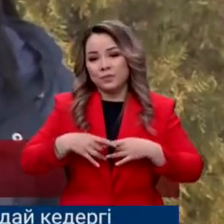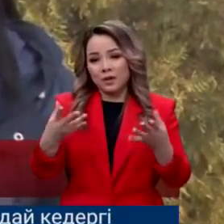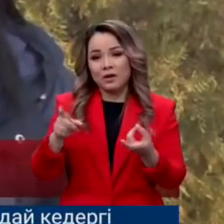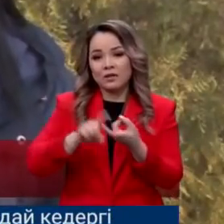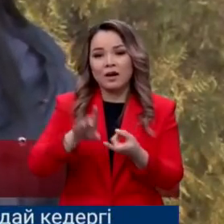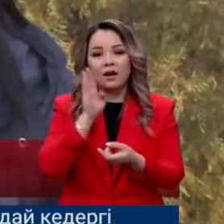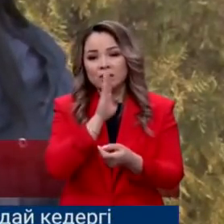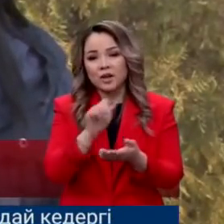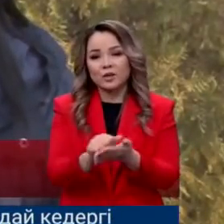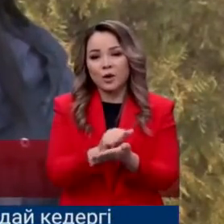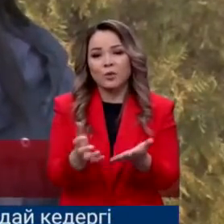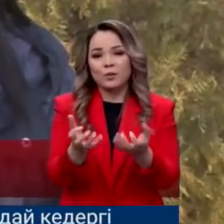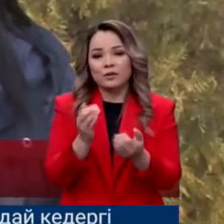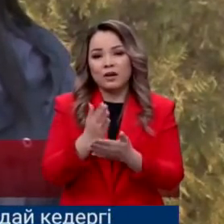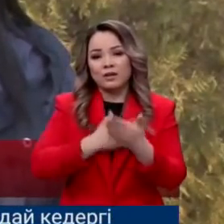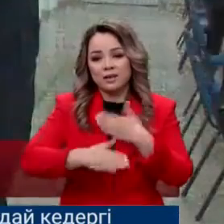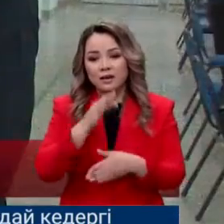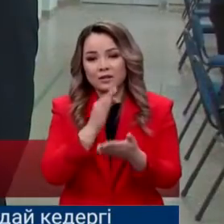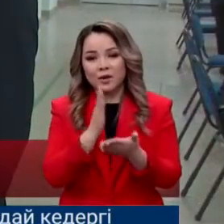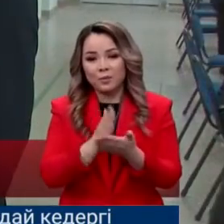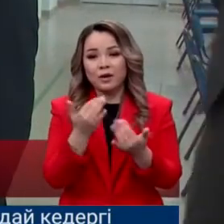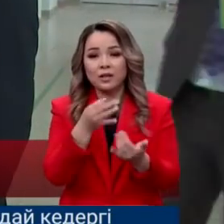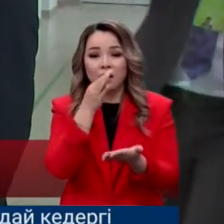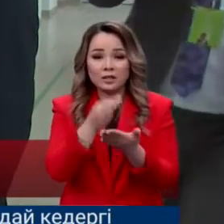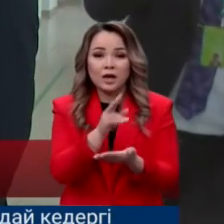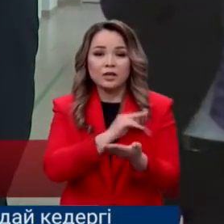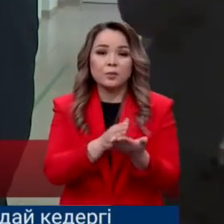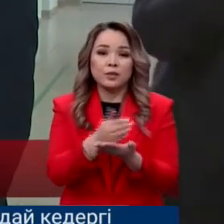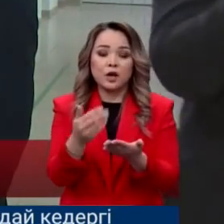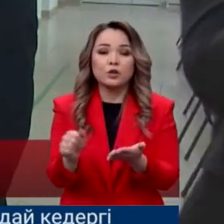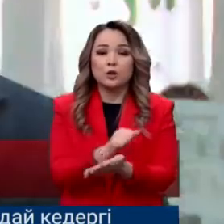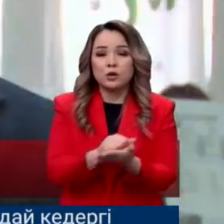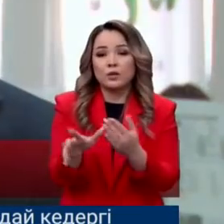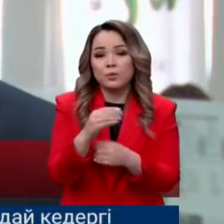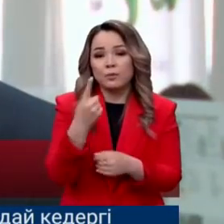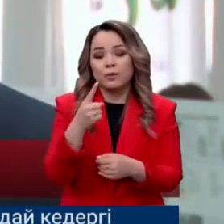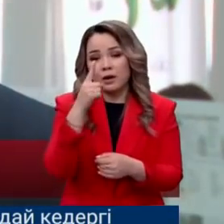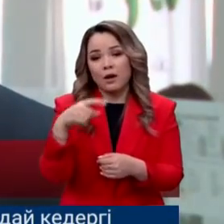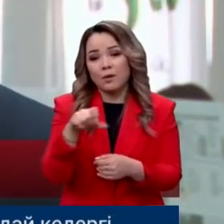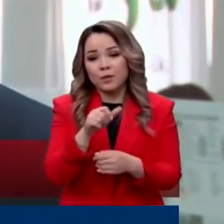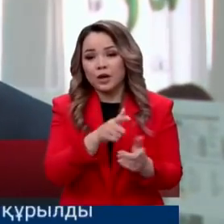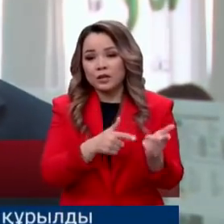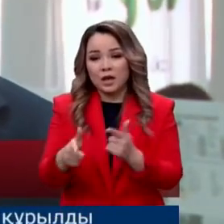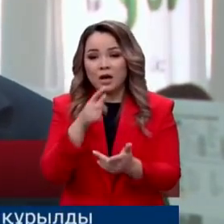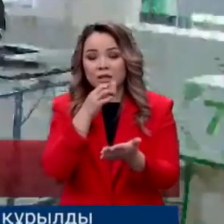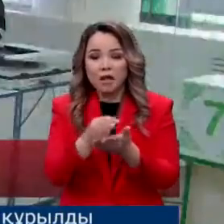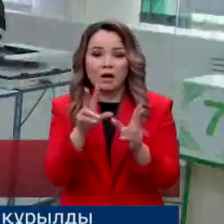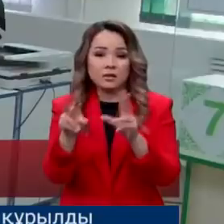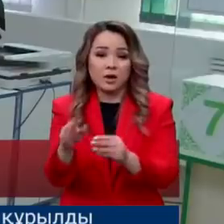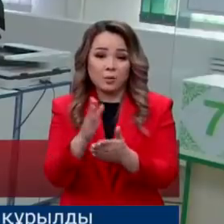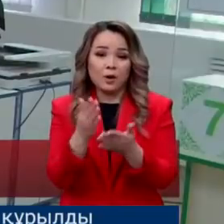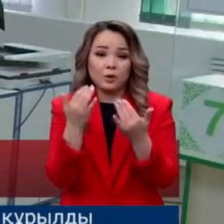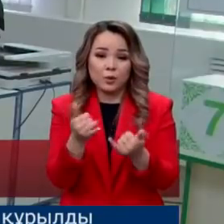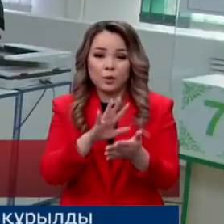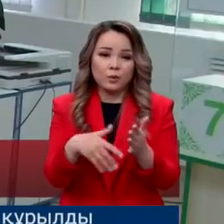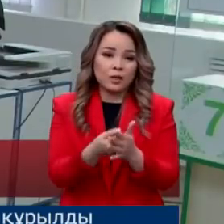деп документті алайын деп жатырмын. Жауапты қызметкерлер құжатты бір апта көлемінде жөндеп береміз деп уәде берді. Енді